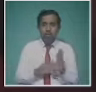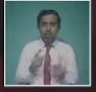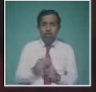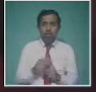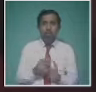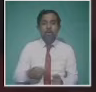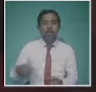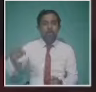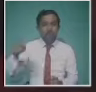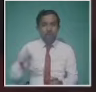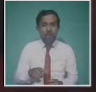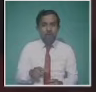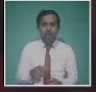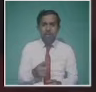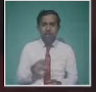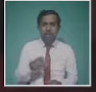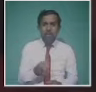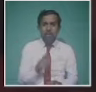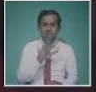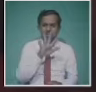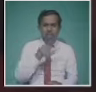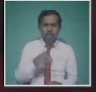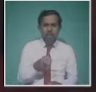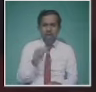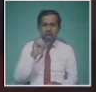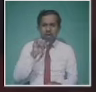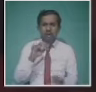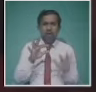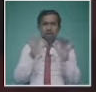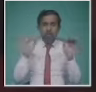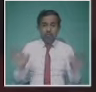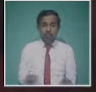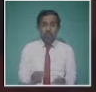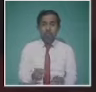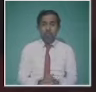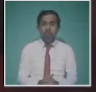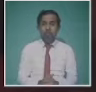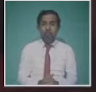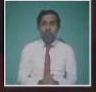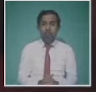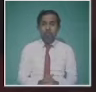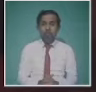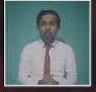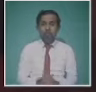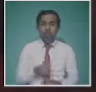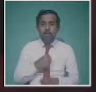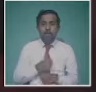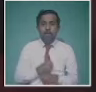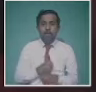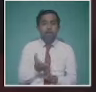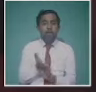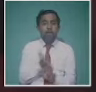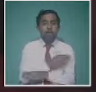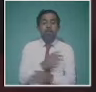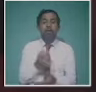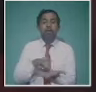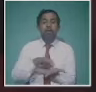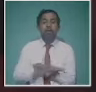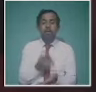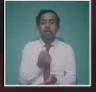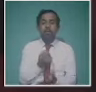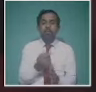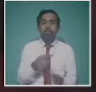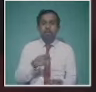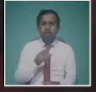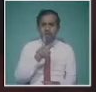මිටිය මිල දී ගන්නේ. ඒ කියන්නේ රුපියල් 105ක් 6ක් ඉදන් තමයි වී මිටියකට වෙලා තියෙන්නේ. එතකොට රජය මීට කලින් සහතික මිලක් දුන්නා නාඩු වලට